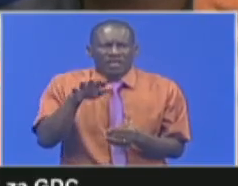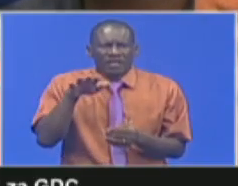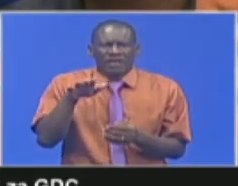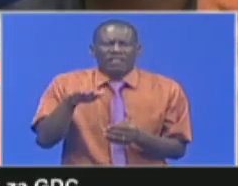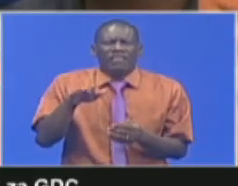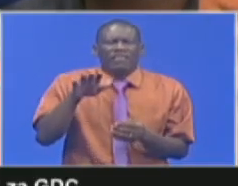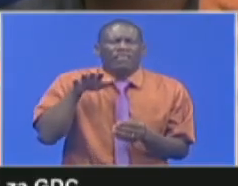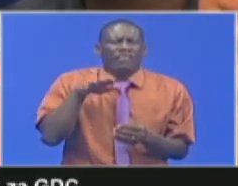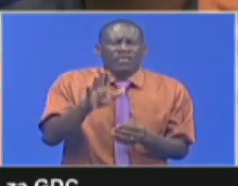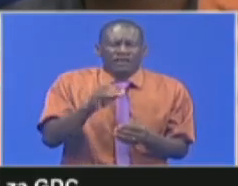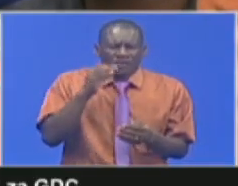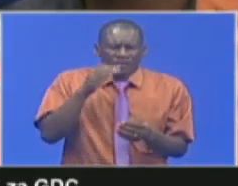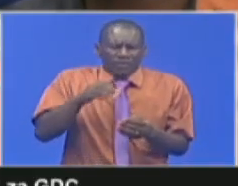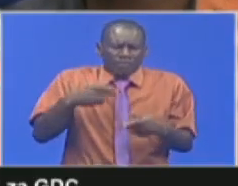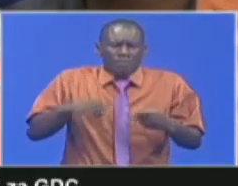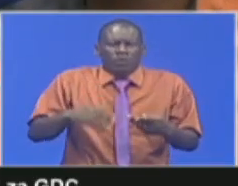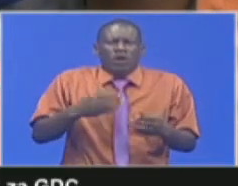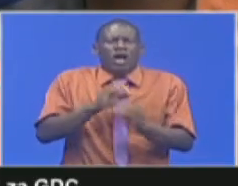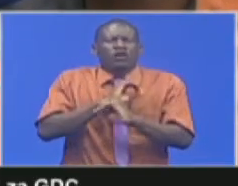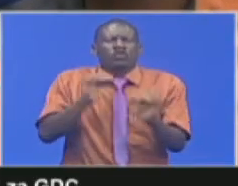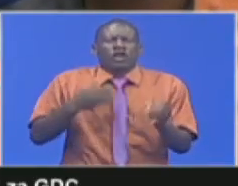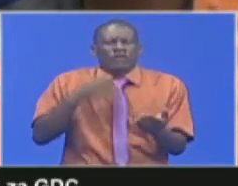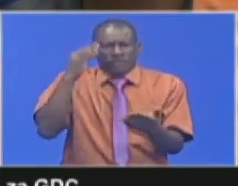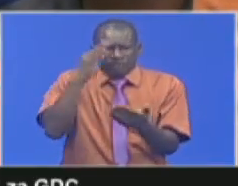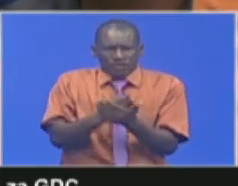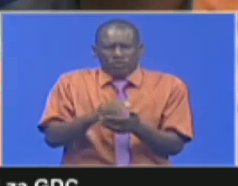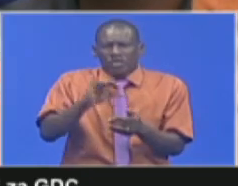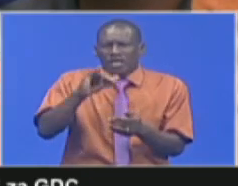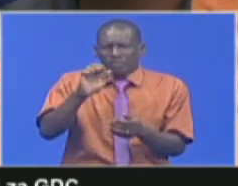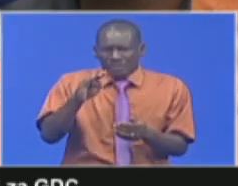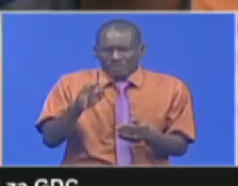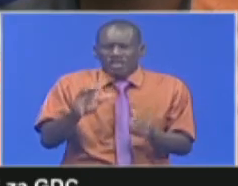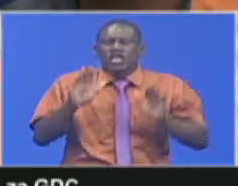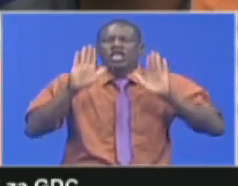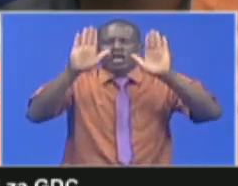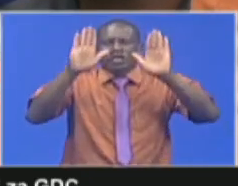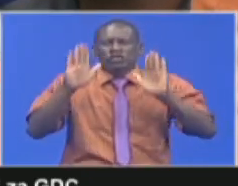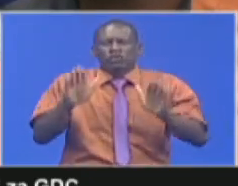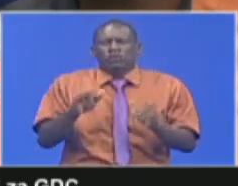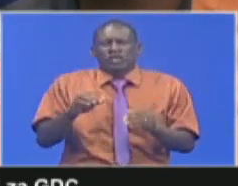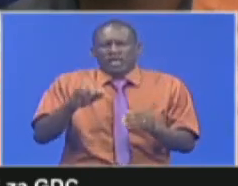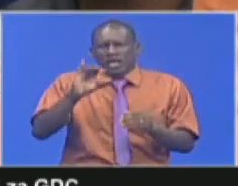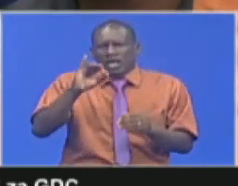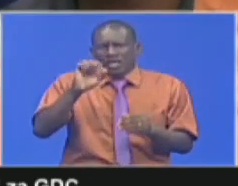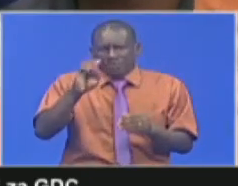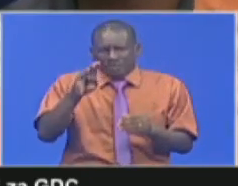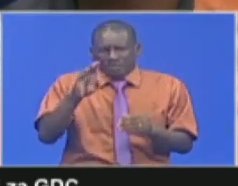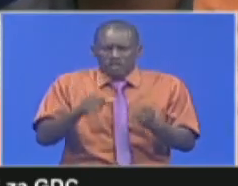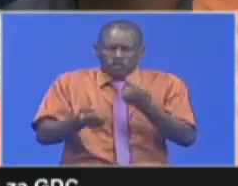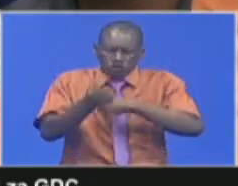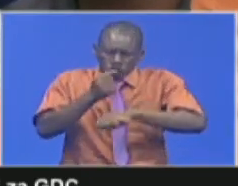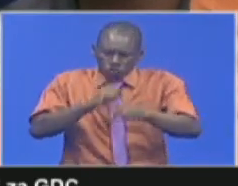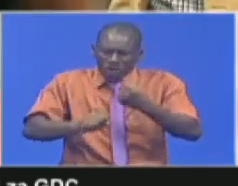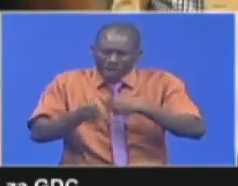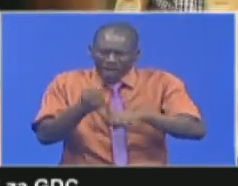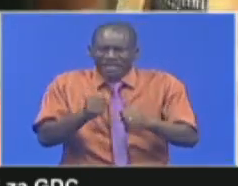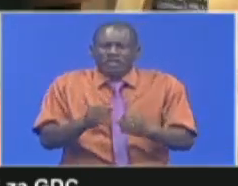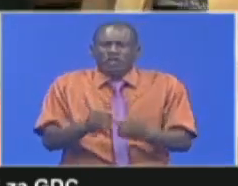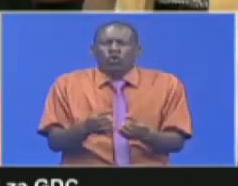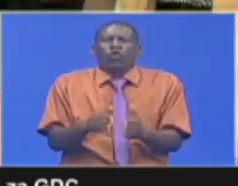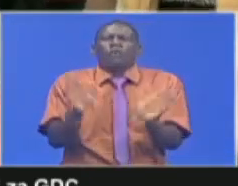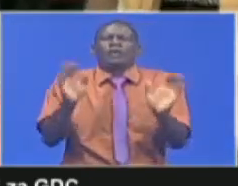lowest. So it is important that the IBC rises above any form of manipulation.